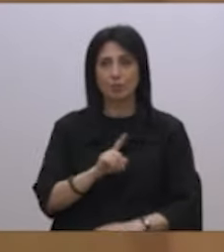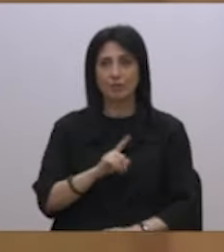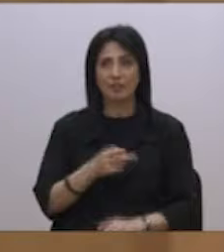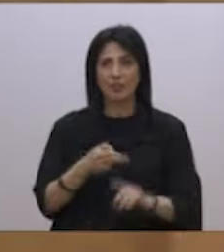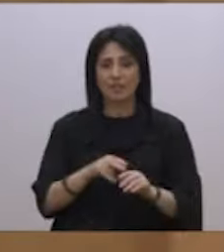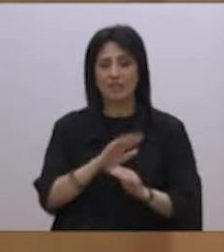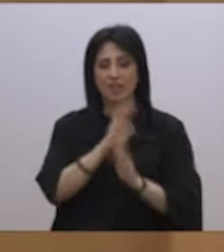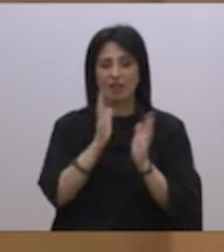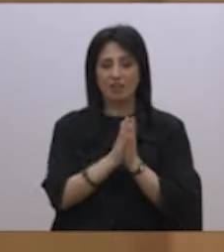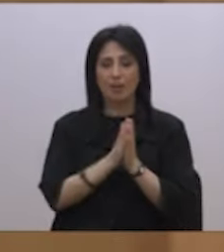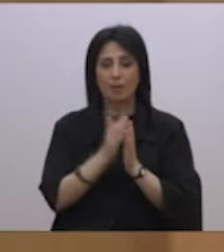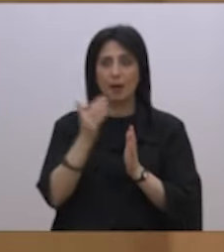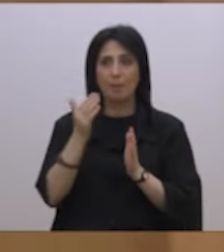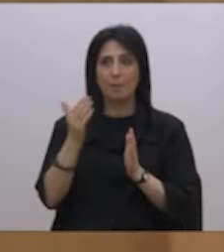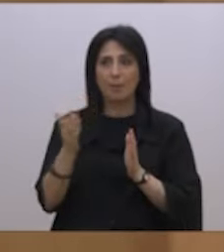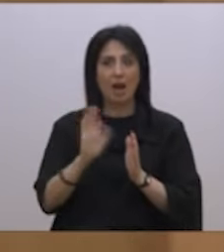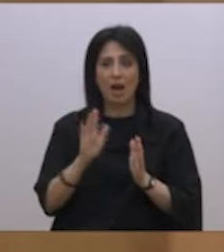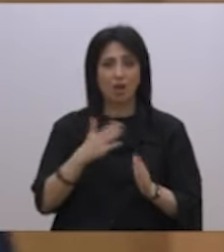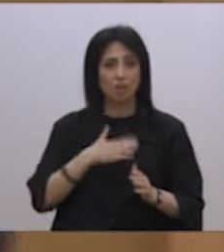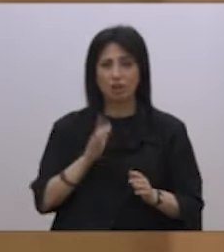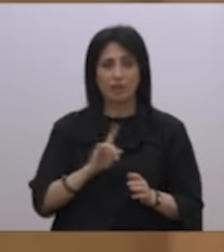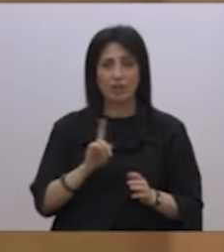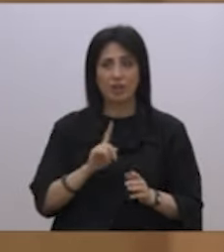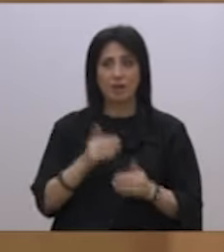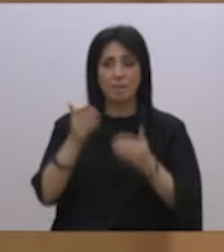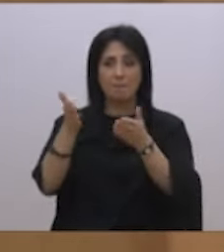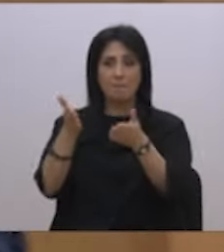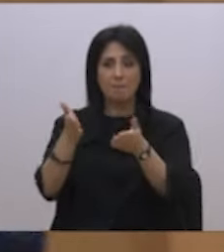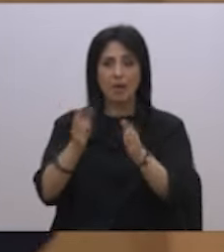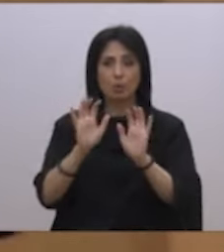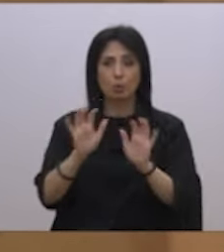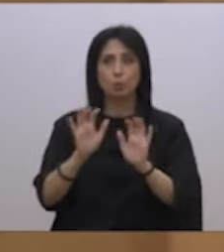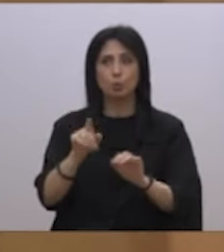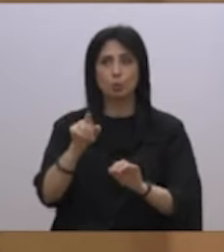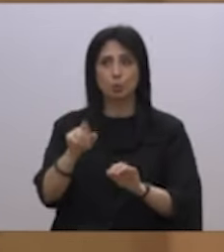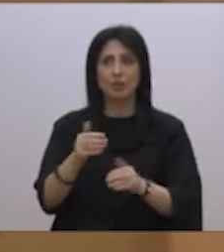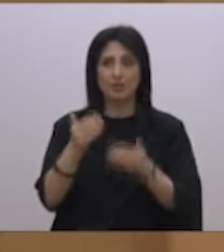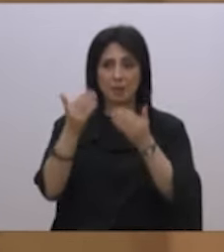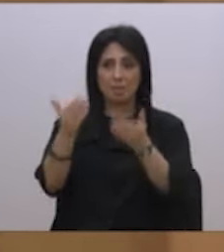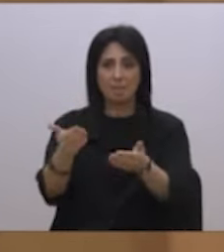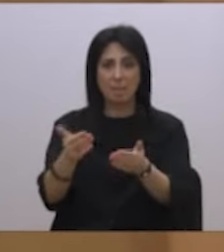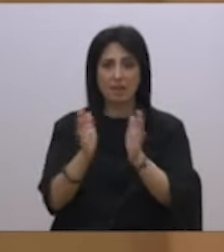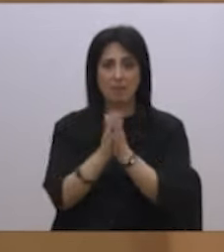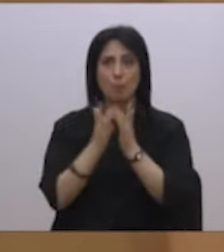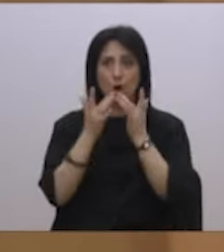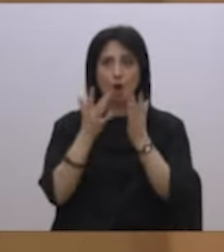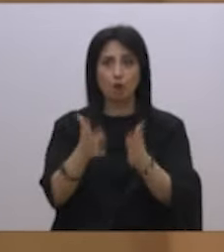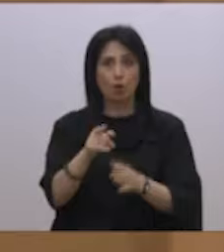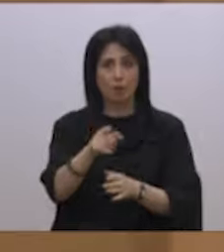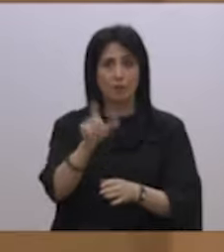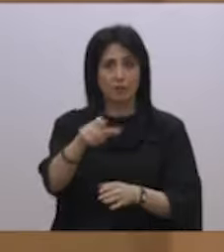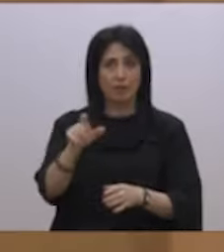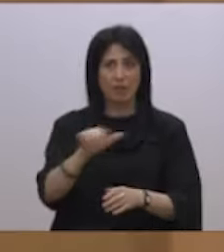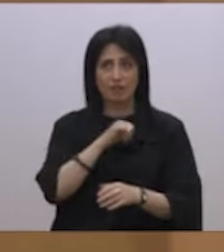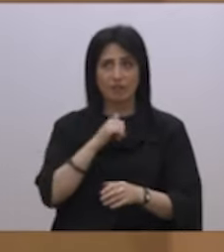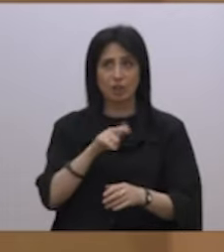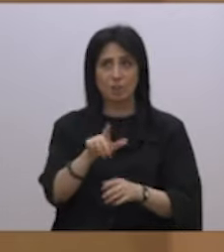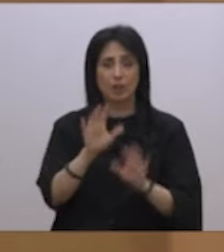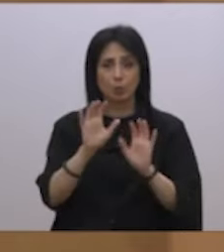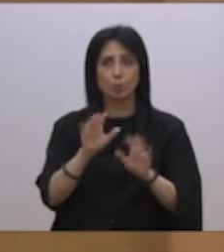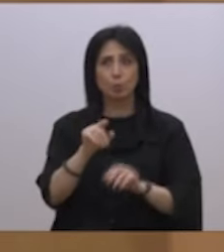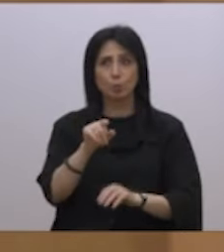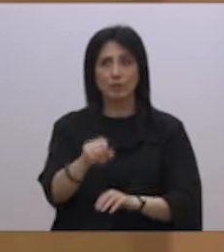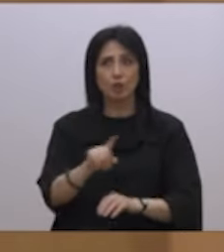ეს ყველაფერი მათ არა ჩვენ, არამედ მათ უზრუნველყვეს, მათვე მოითხოვეს სხვათა შორის და მათ